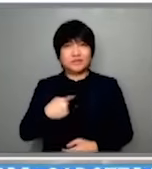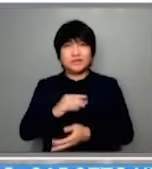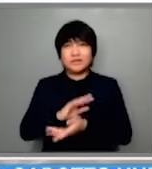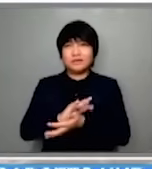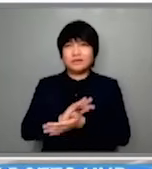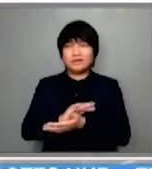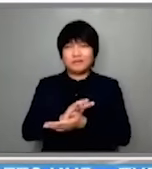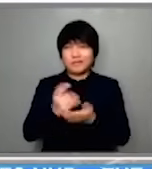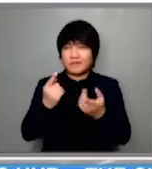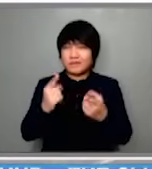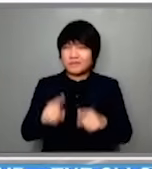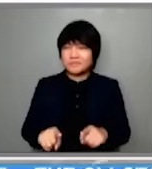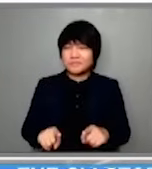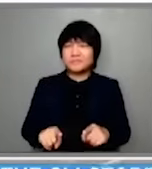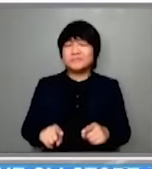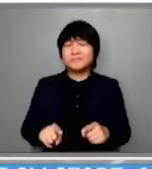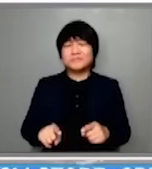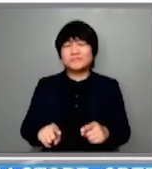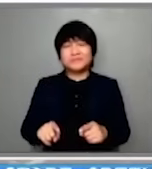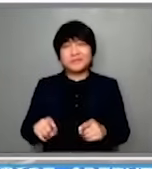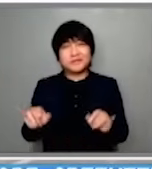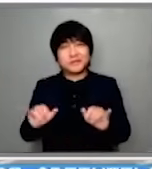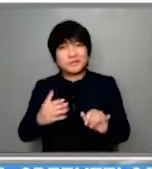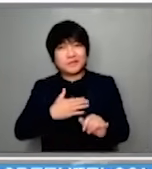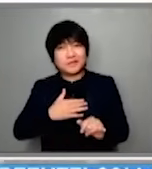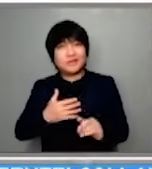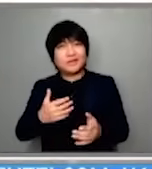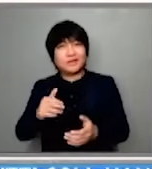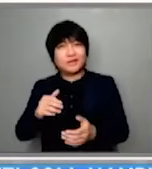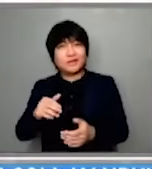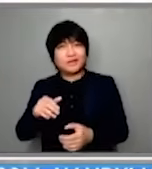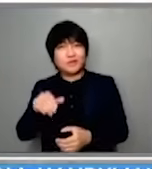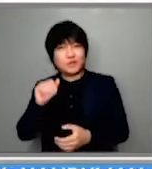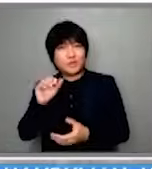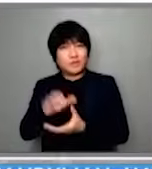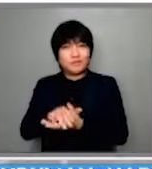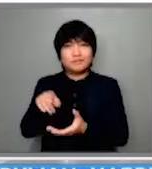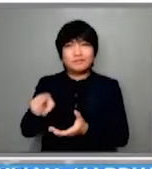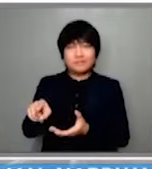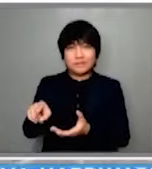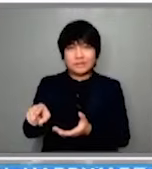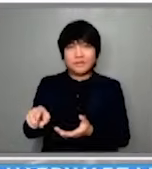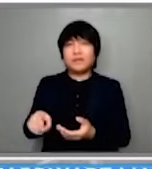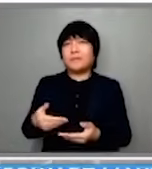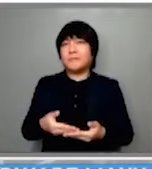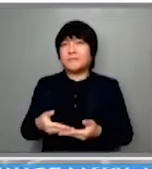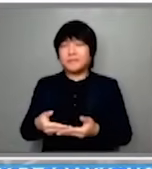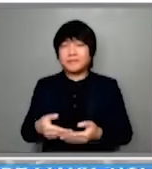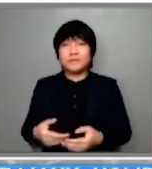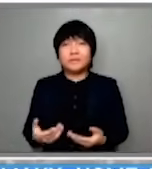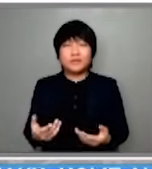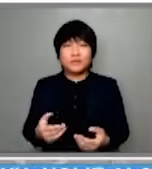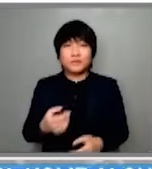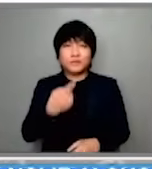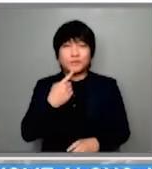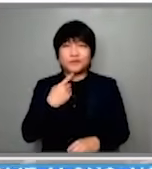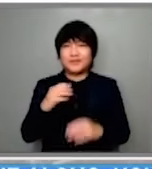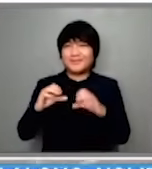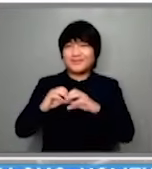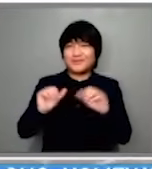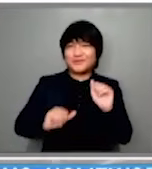kaming tatlo. Ibinahagi ibinahagi yan ni Kapuso Drama King sa isang IG